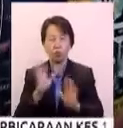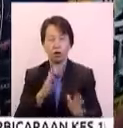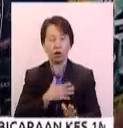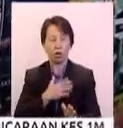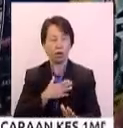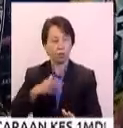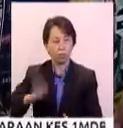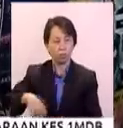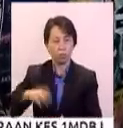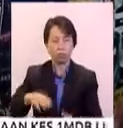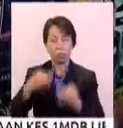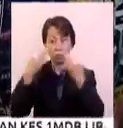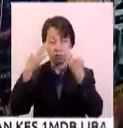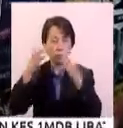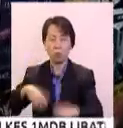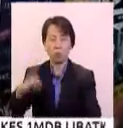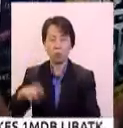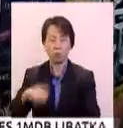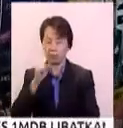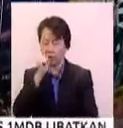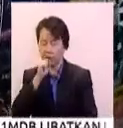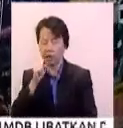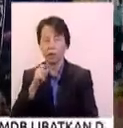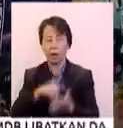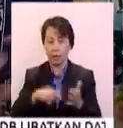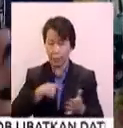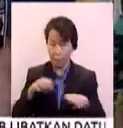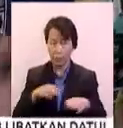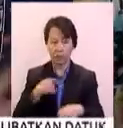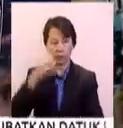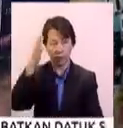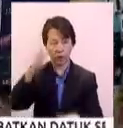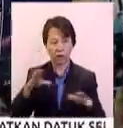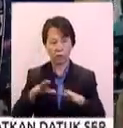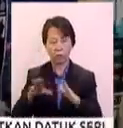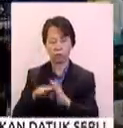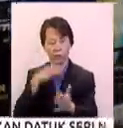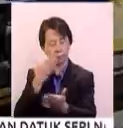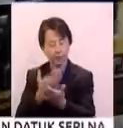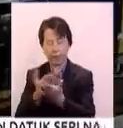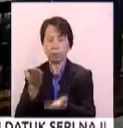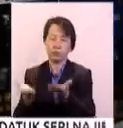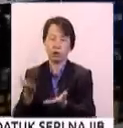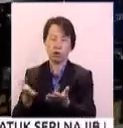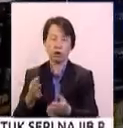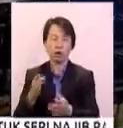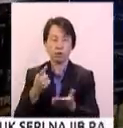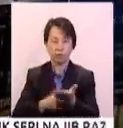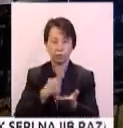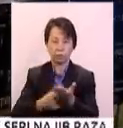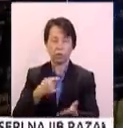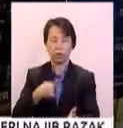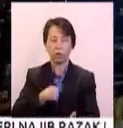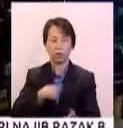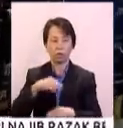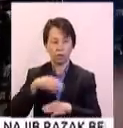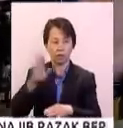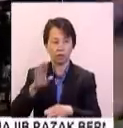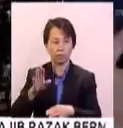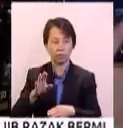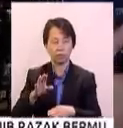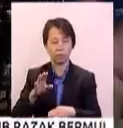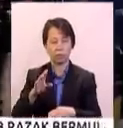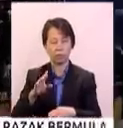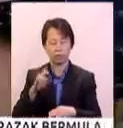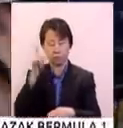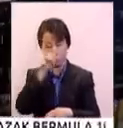saya belum pro lagi. So once saya buat, saya akan buat yang sebaik-baik mungkin. Kadang-kadang saya lebih critical daripada